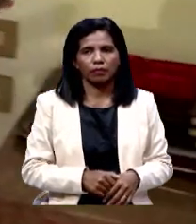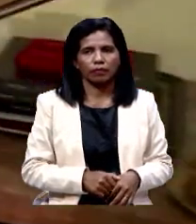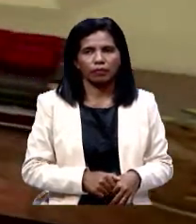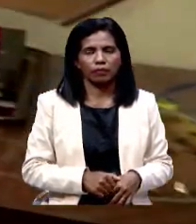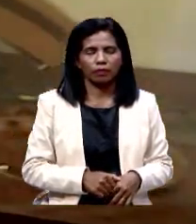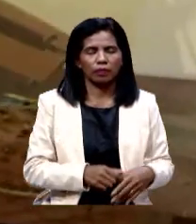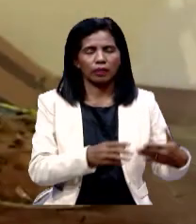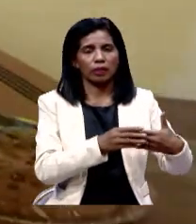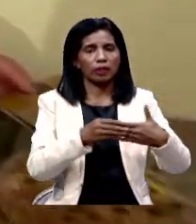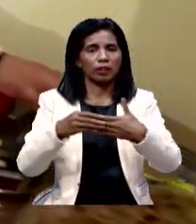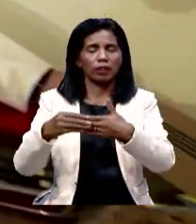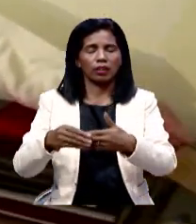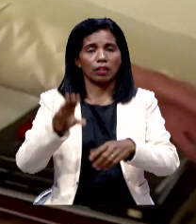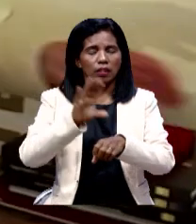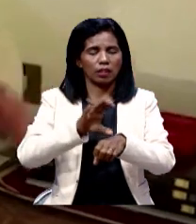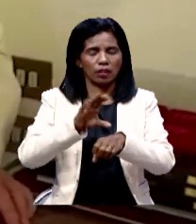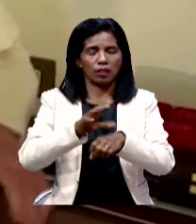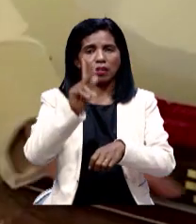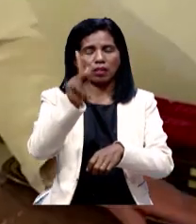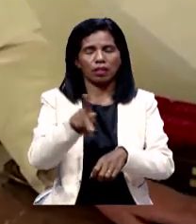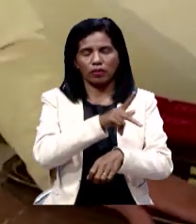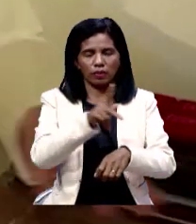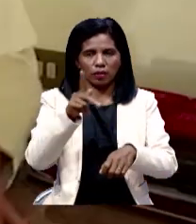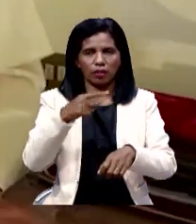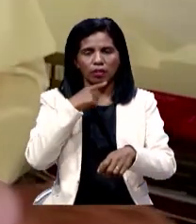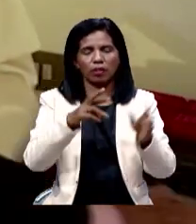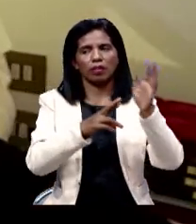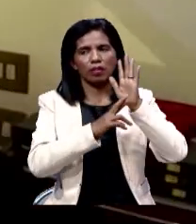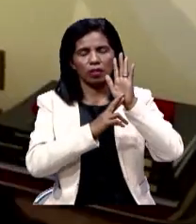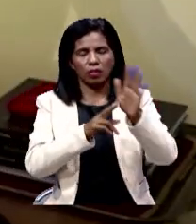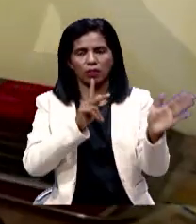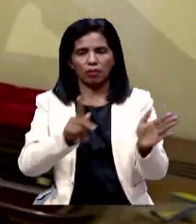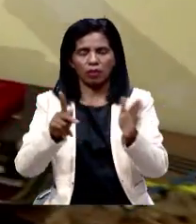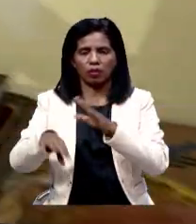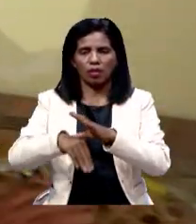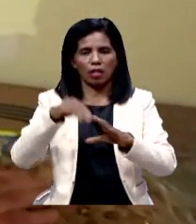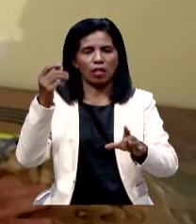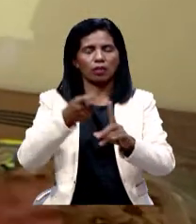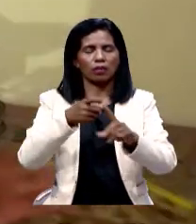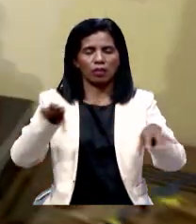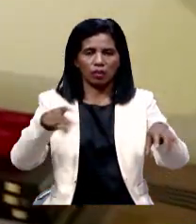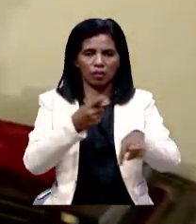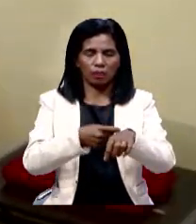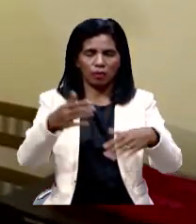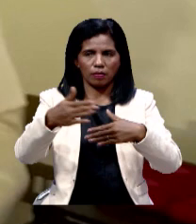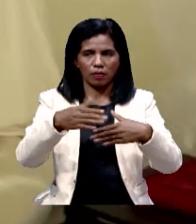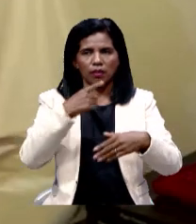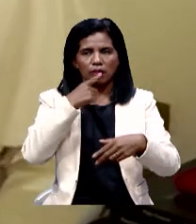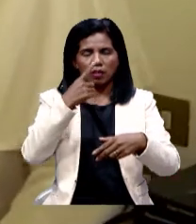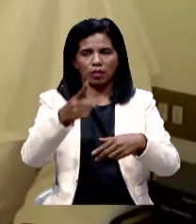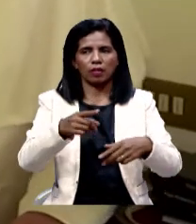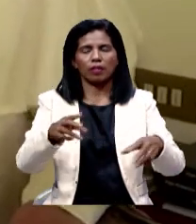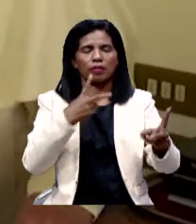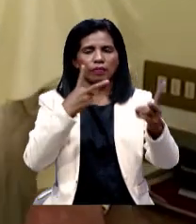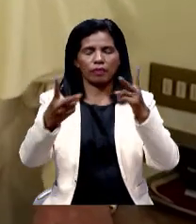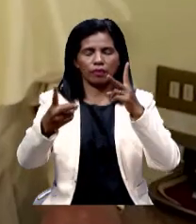Líder máximo Igreja Católica Romana rezeita relatório kona banya planu atau rezignaan ya tempo badak no nia mosa teteng nia se